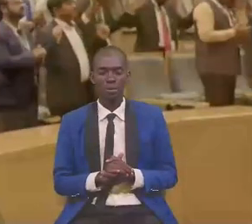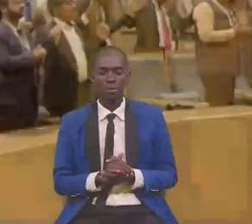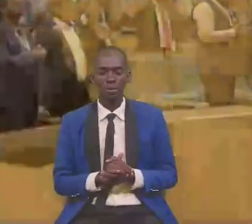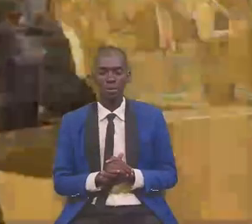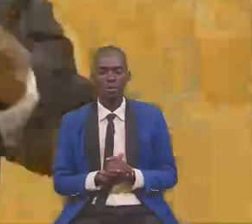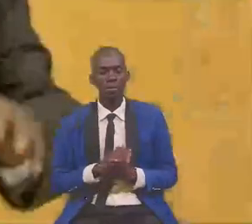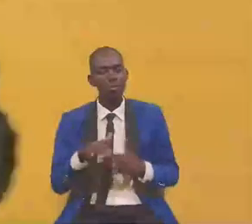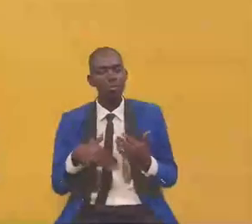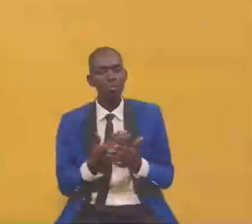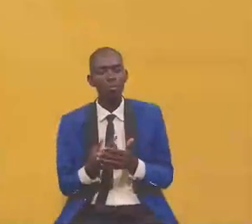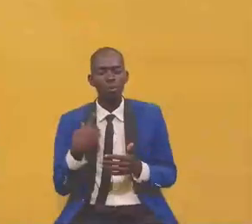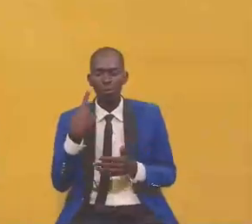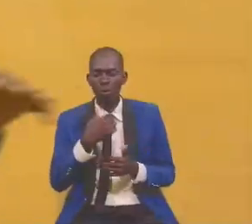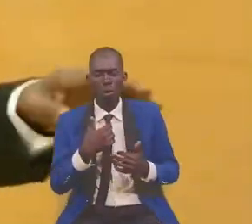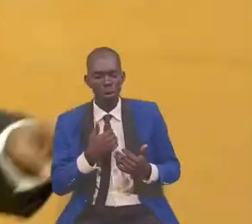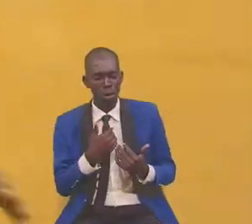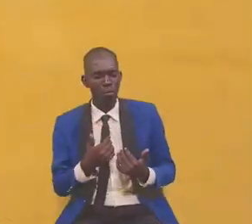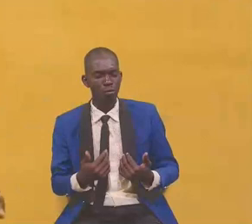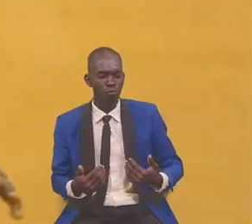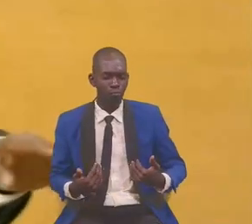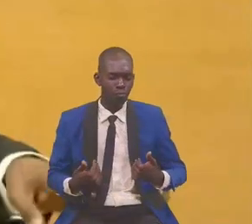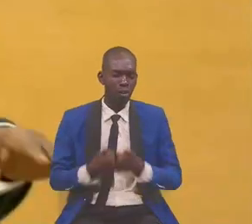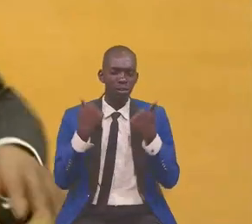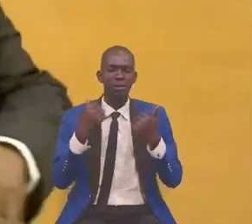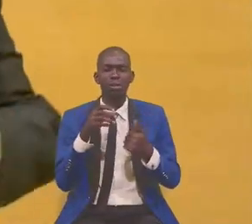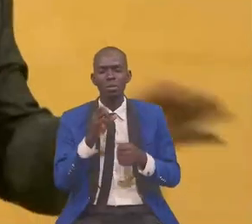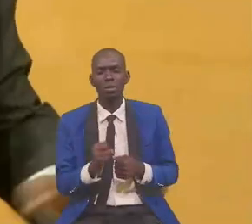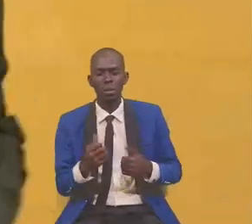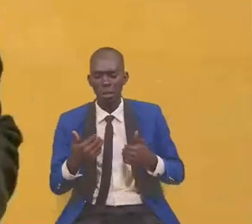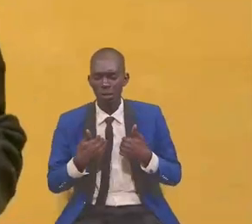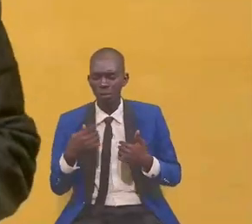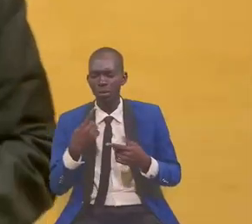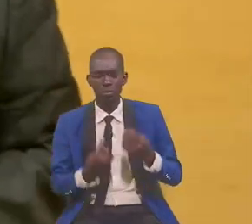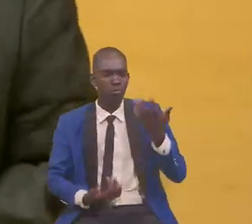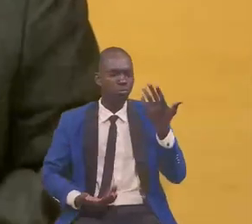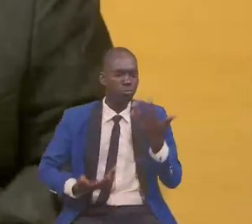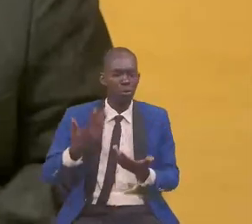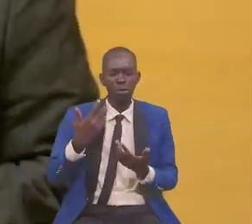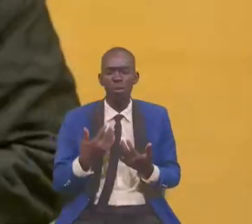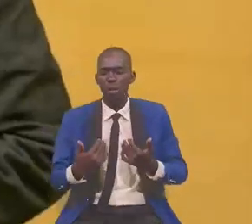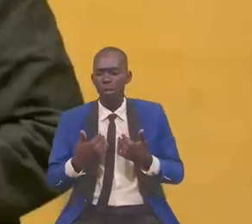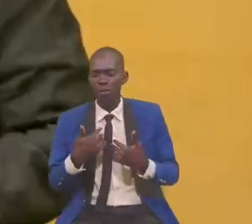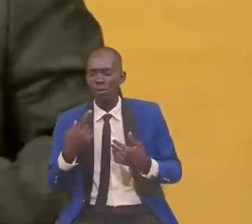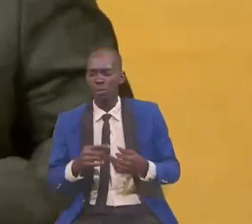Ceux qui font face au feu, ceux qui font face à la fumée, ceux qui font face au grand vent.